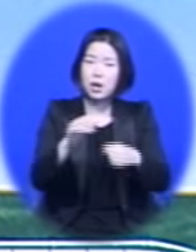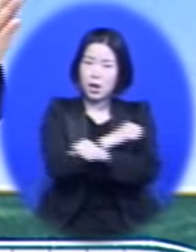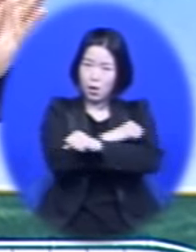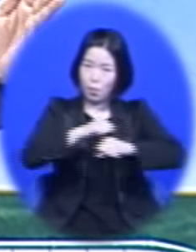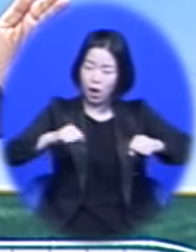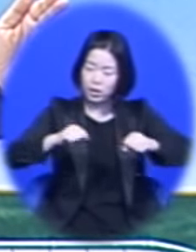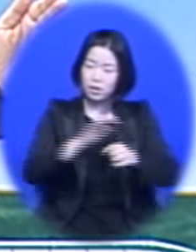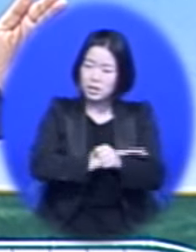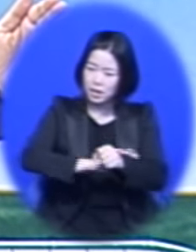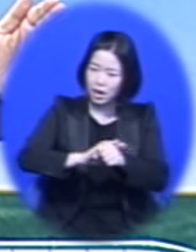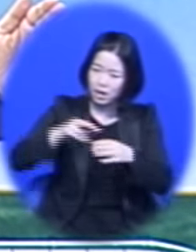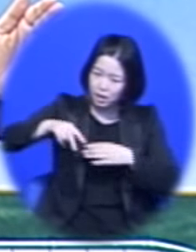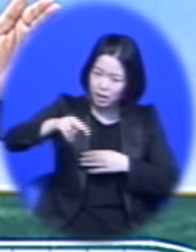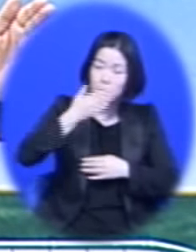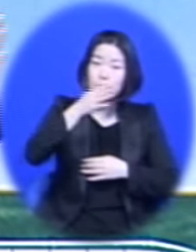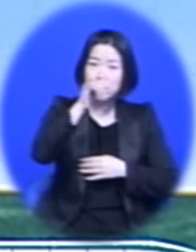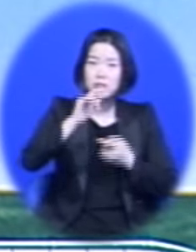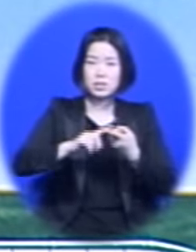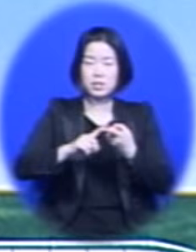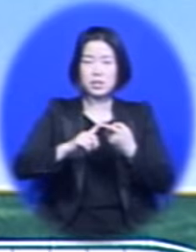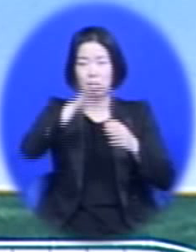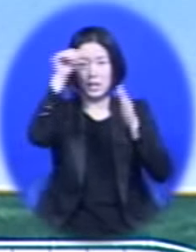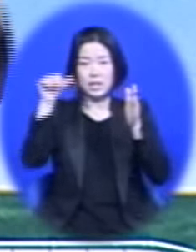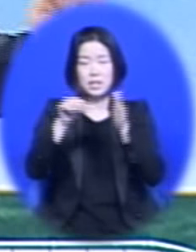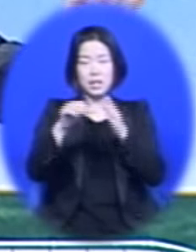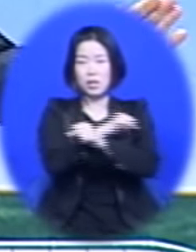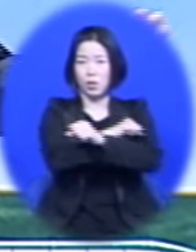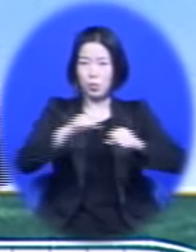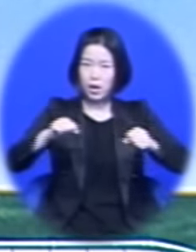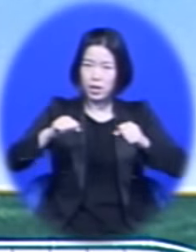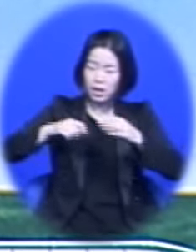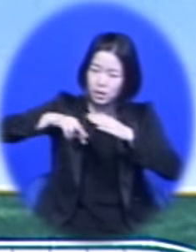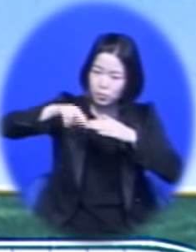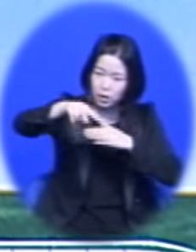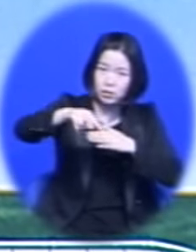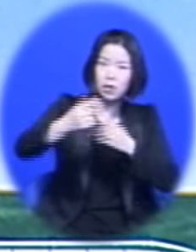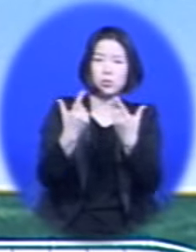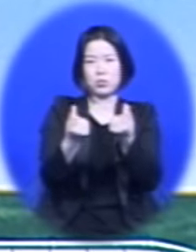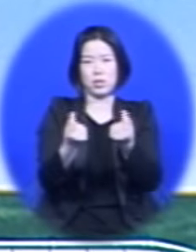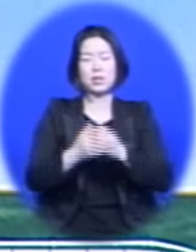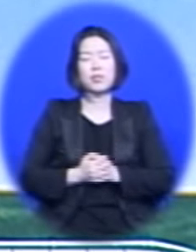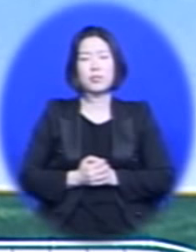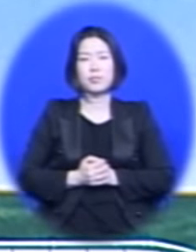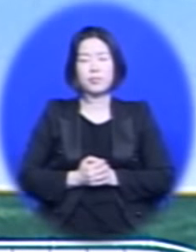잘 통과할 수 있는지 인생은 광야를 통과하는 것과 같은 것입니다.